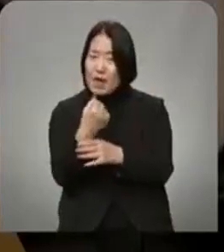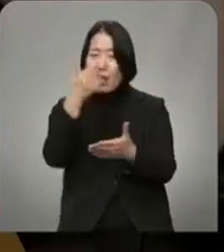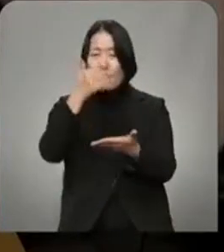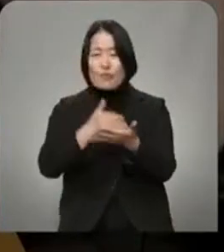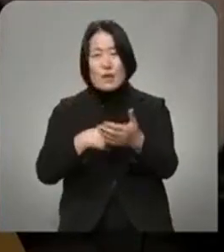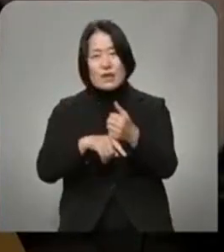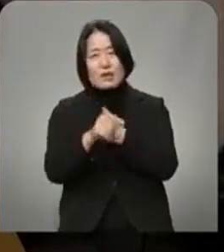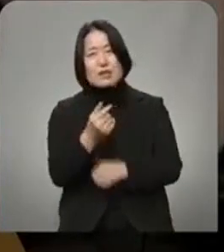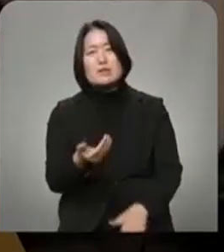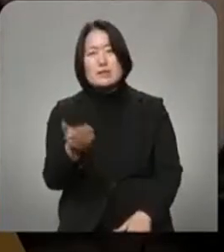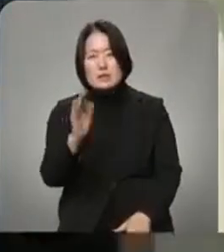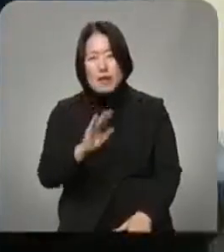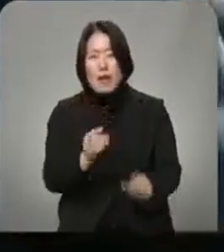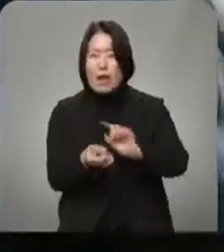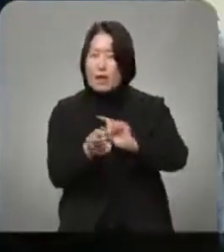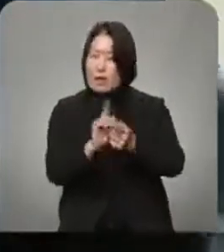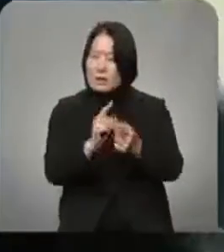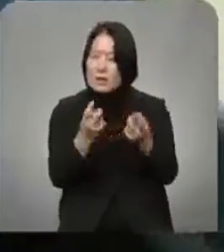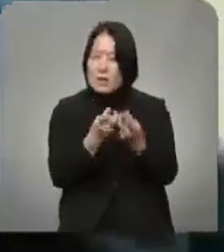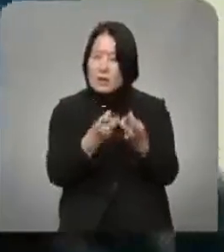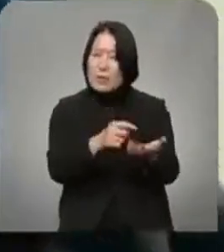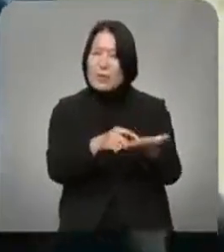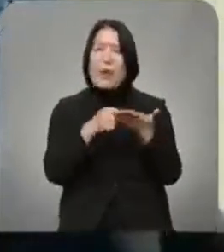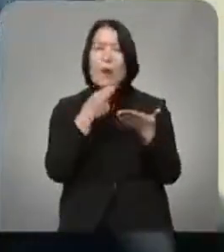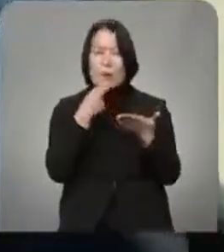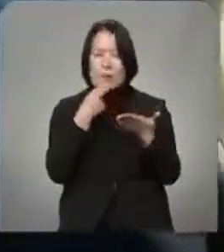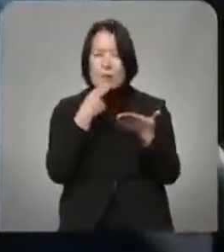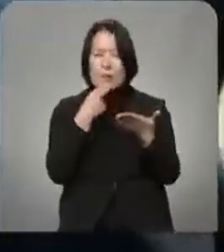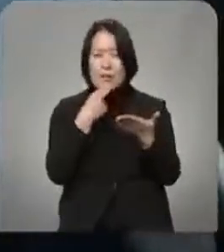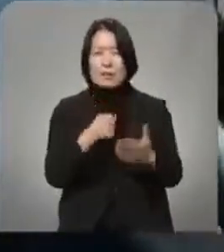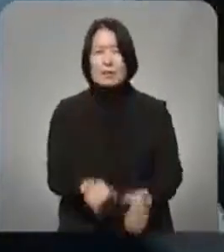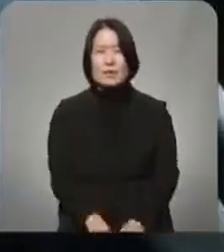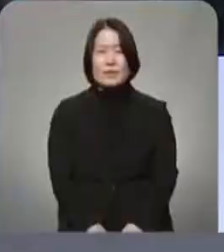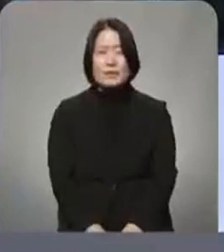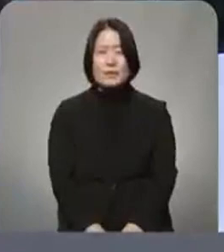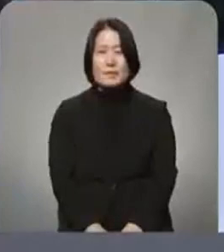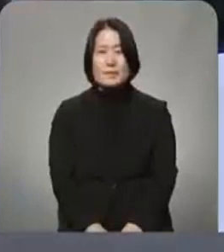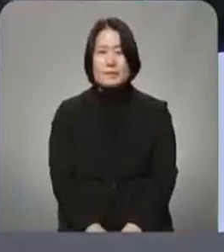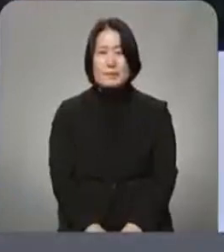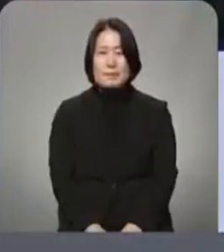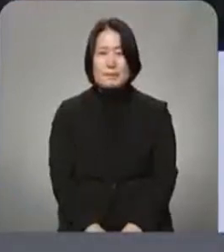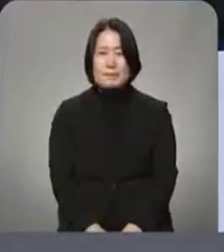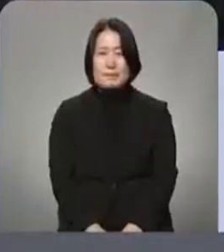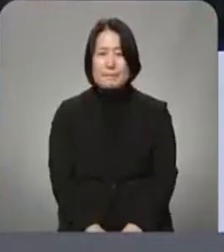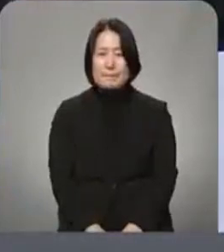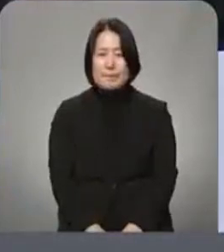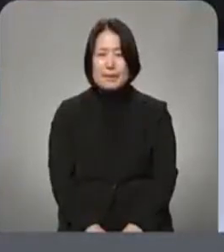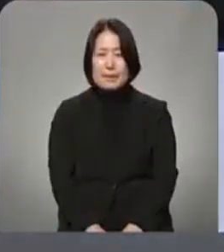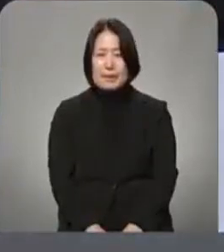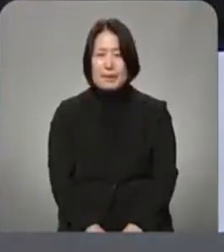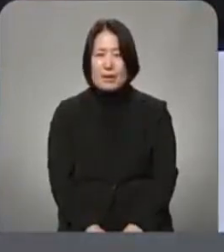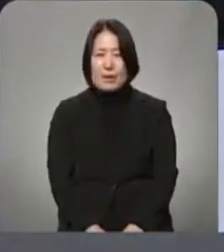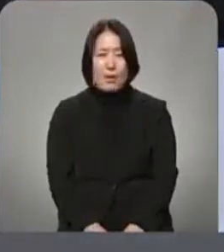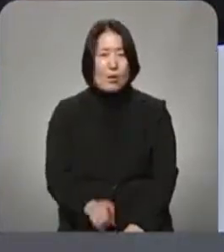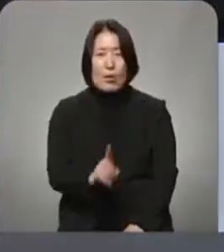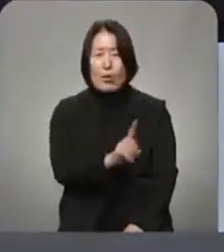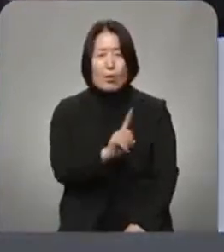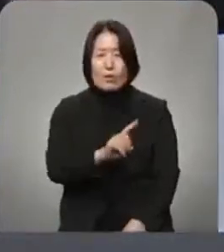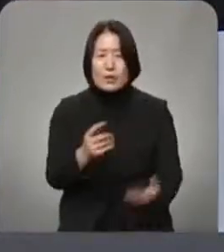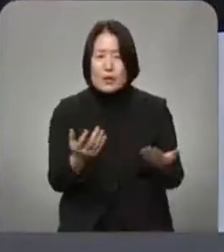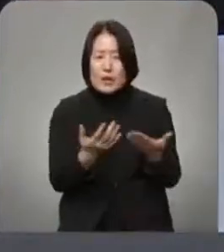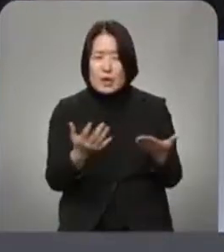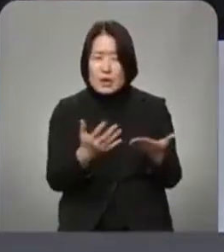대안도 제시되지 않은만큼 설득력이 떨어진다는 겁니다 어디가 할 수 있는 거를 해놓고